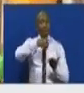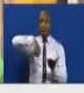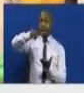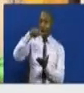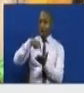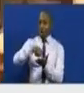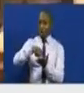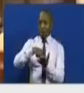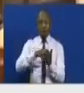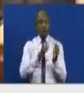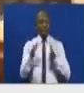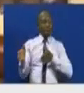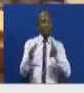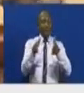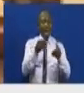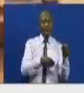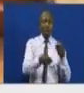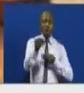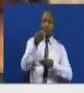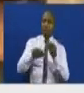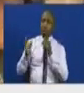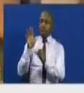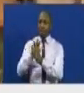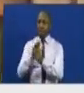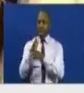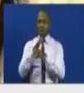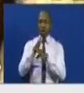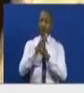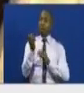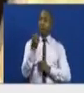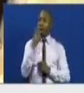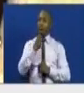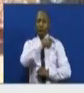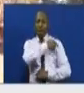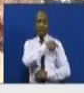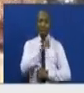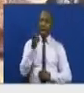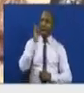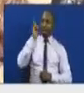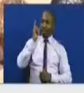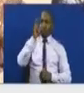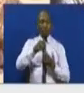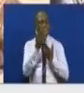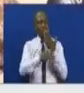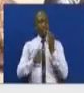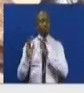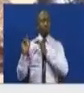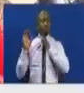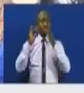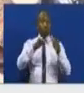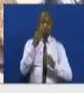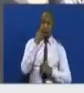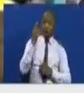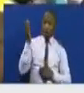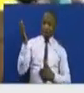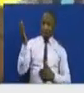mtaa ambao una maduka mengi yanayohusisha na madawa ya tiba asili, wananchi wameweza kujitokeza kama ambavyo mnaweza